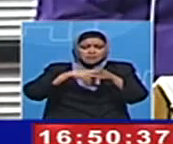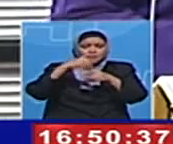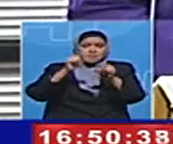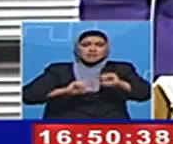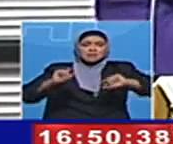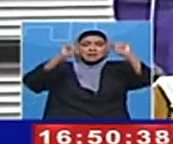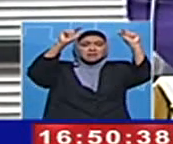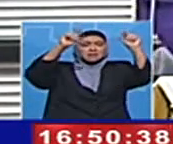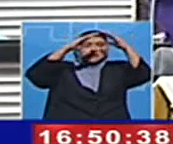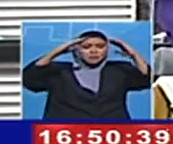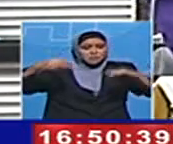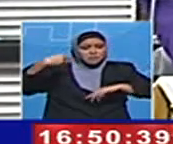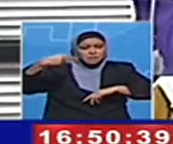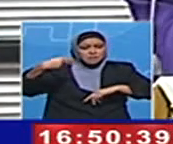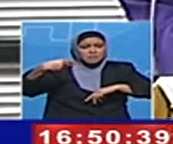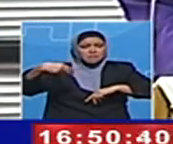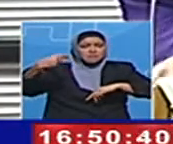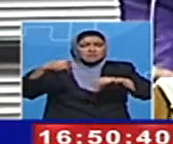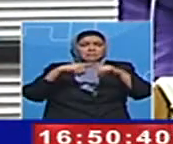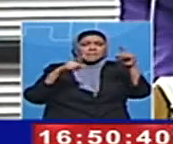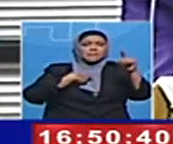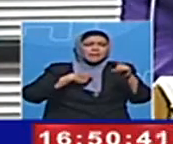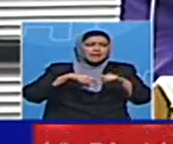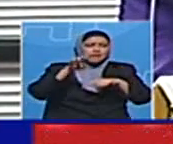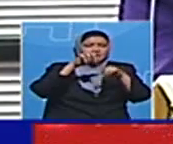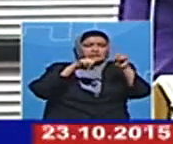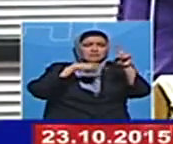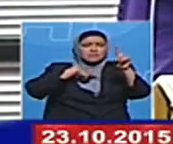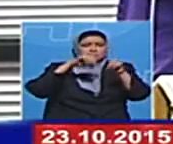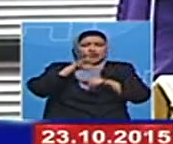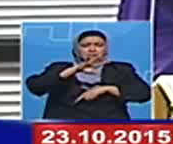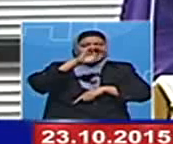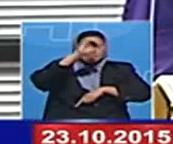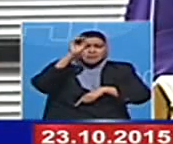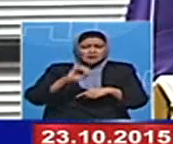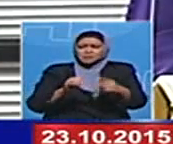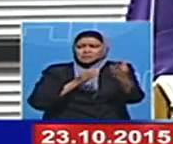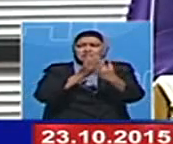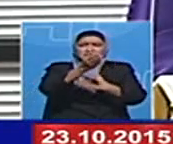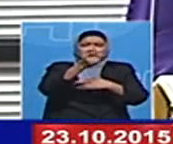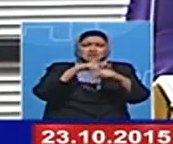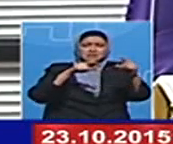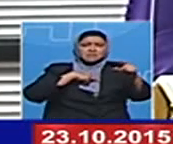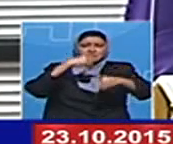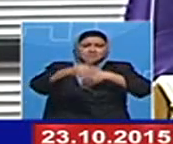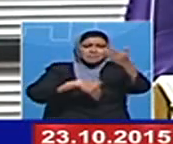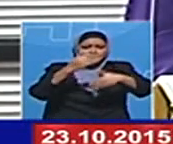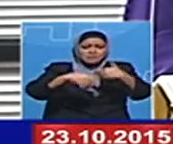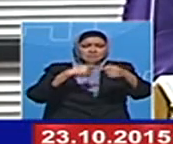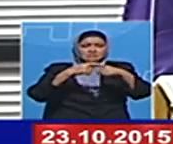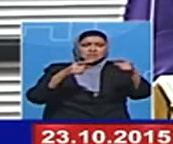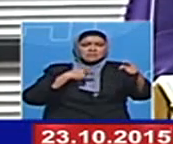hijau sehingga 40% kdnk pada tahun 2020 melalui pelaksanaan pelan